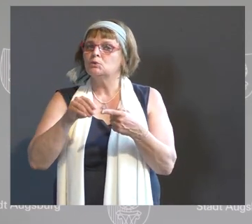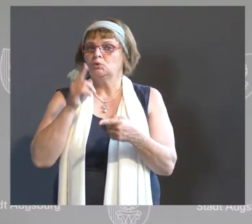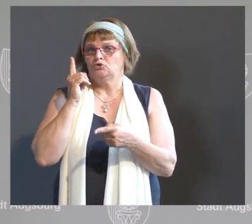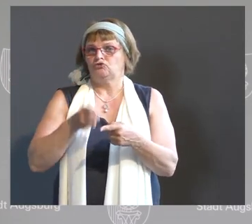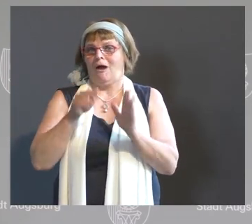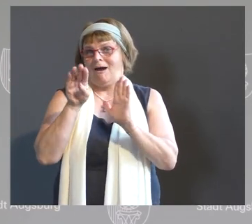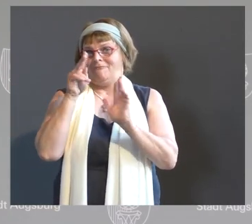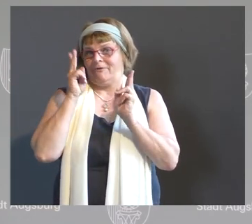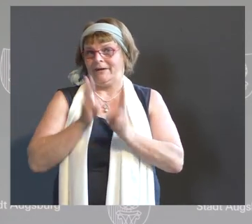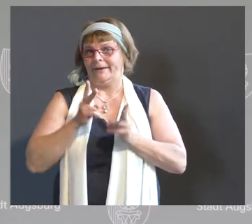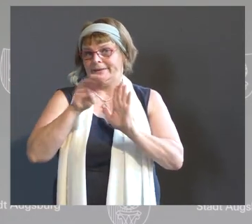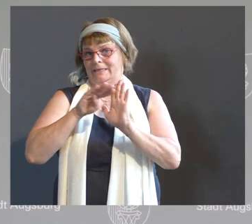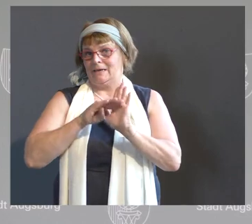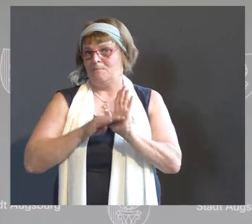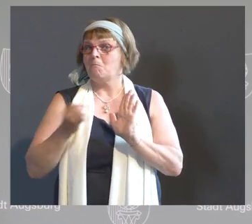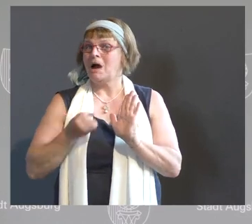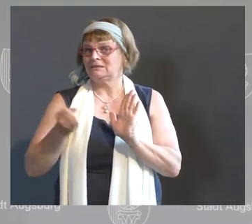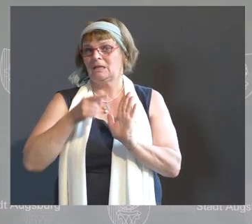diesen Personen.